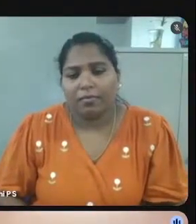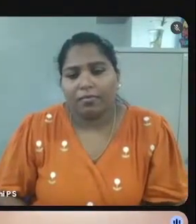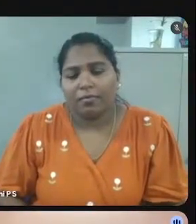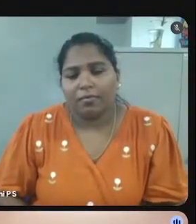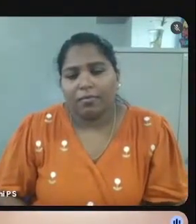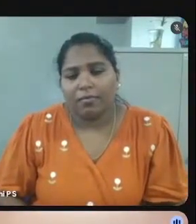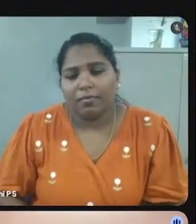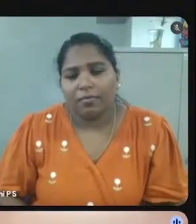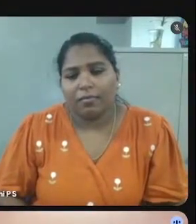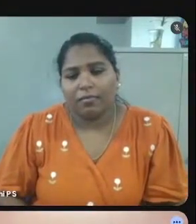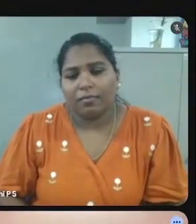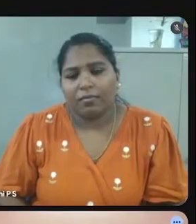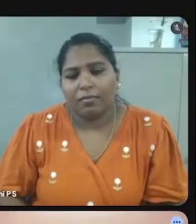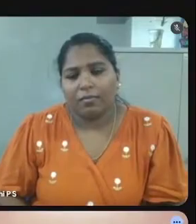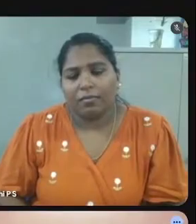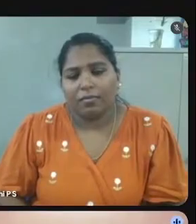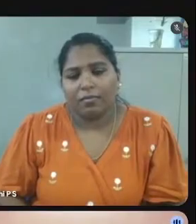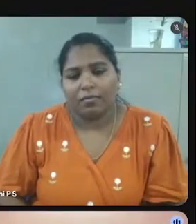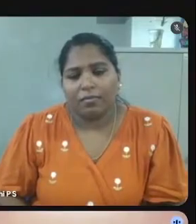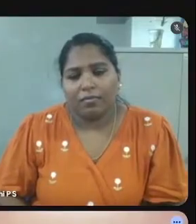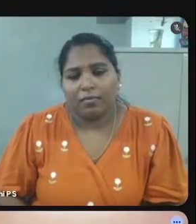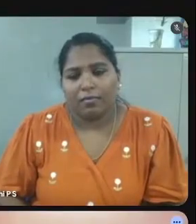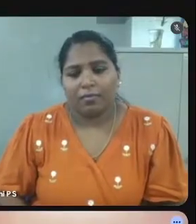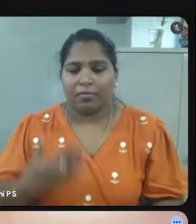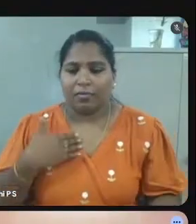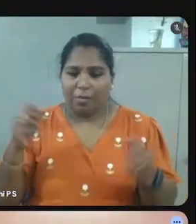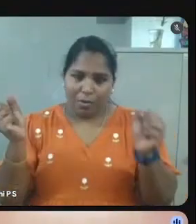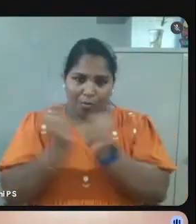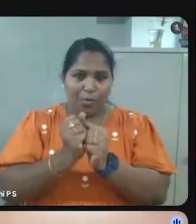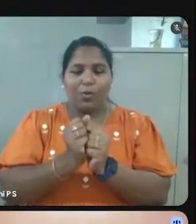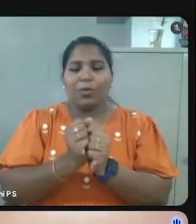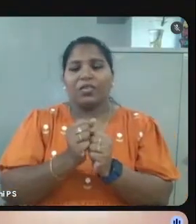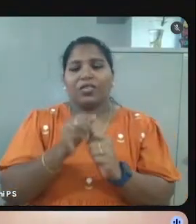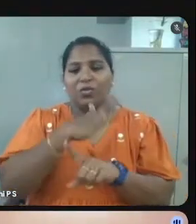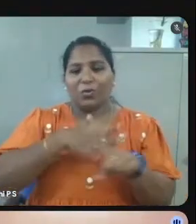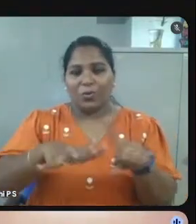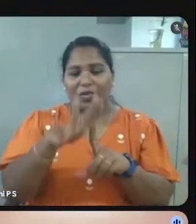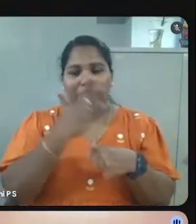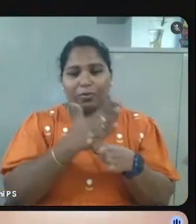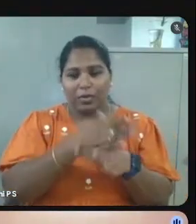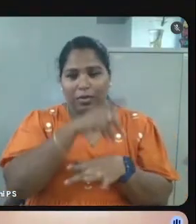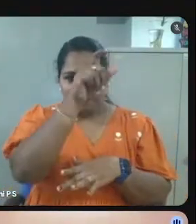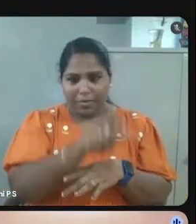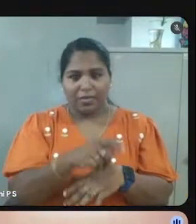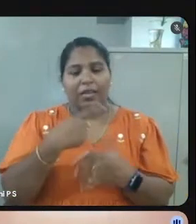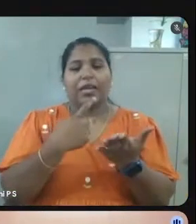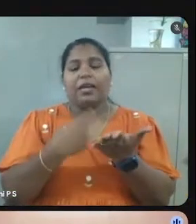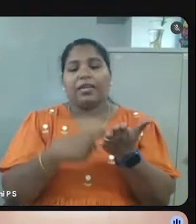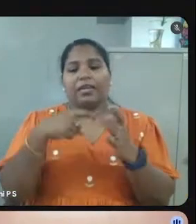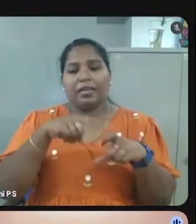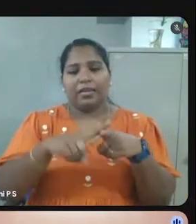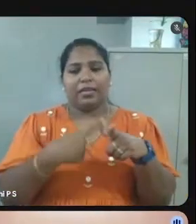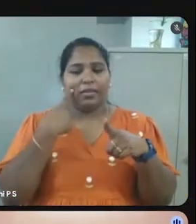നമുക്ക് ഇവിടെ സോഷ്യൽ വർക്കർ ഉണ്ട്, നമുക്കൊന്ന് ചോദിക്കാം. നമുക്ക് രജിത മാഡം ഉണ്ട്. അപ്പൊ